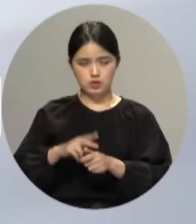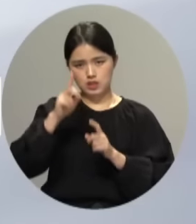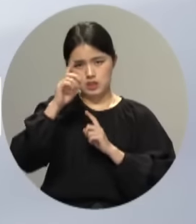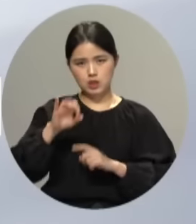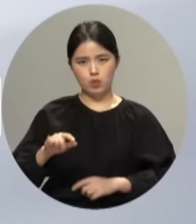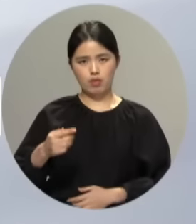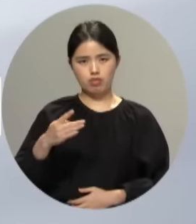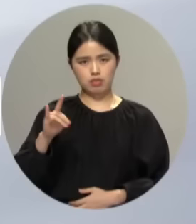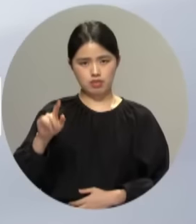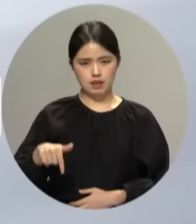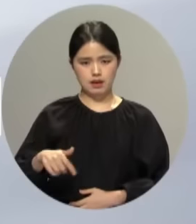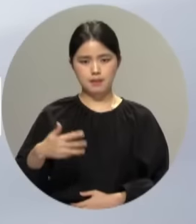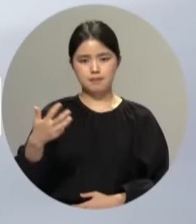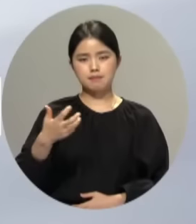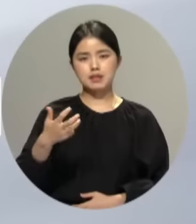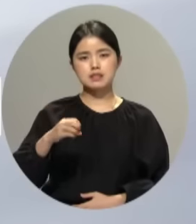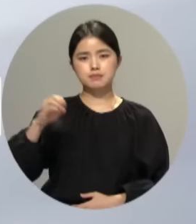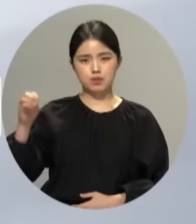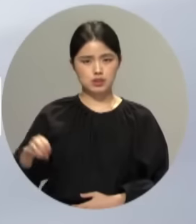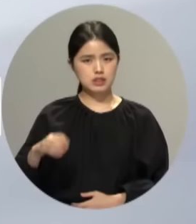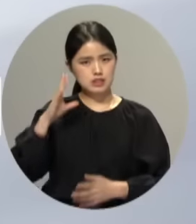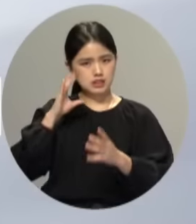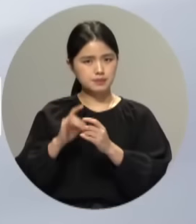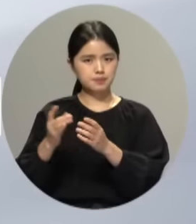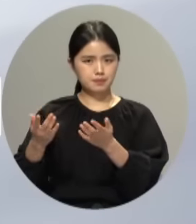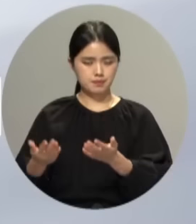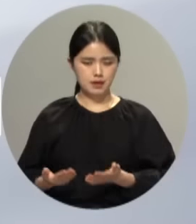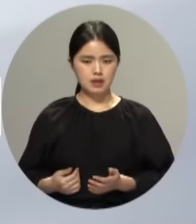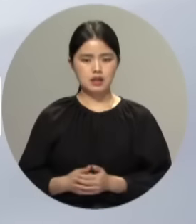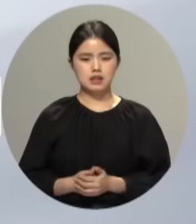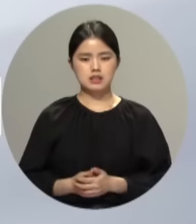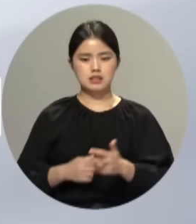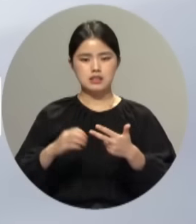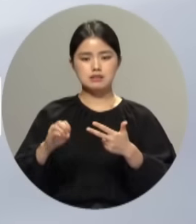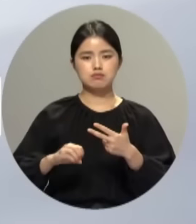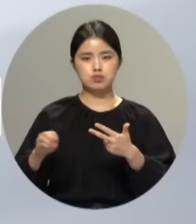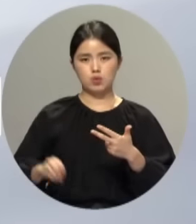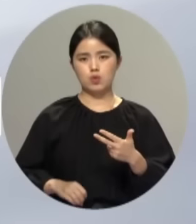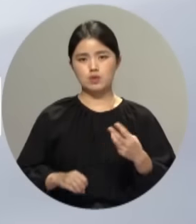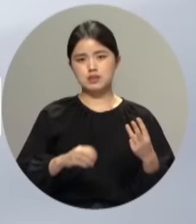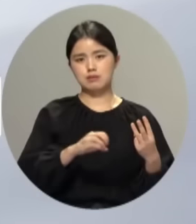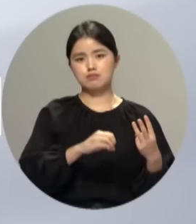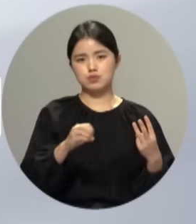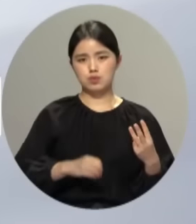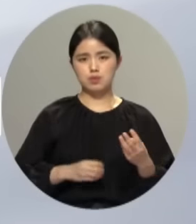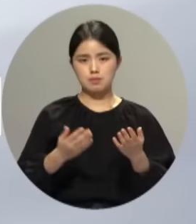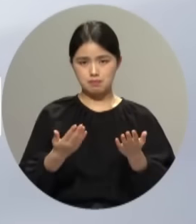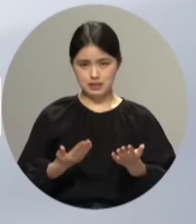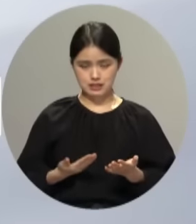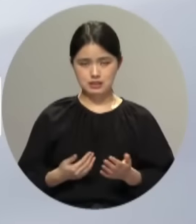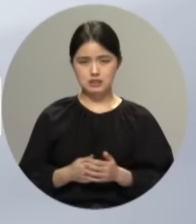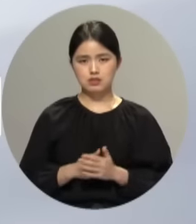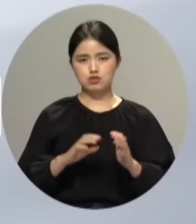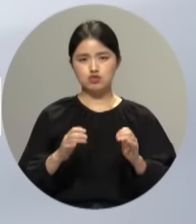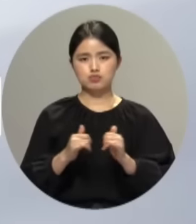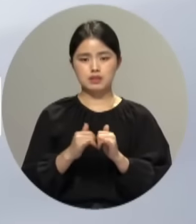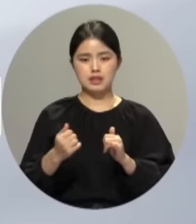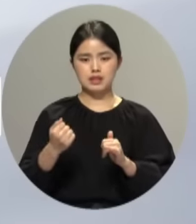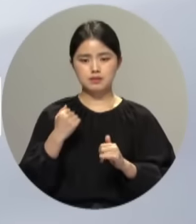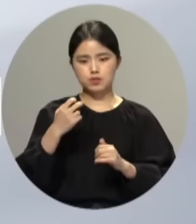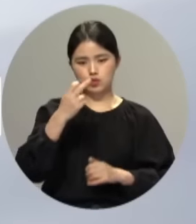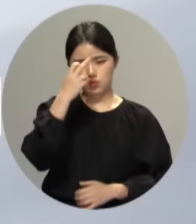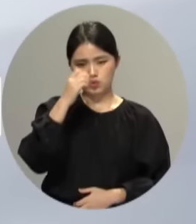후보가 80% 지지도로 각각 7% 3% 지지를 받는데 그친 국민의 임